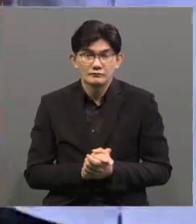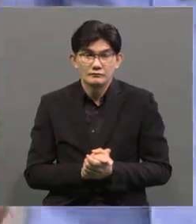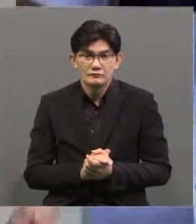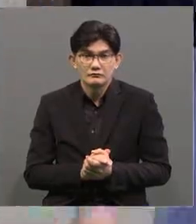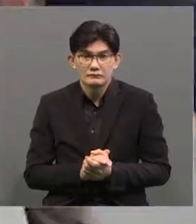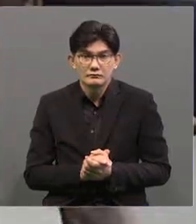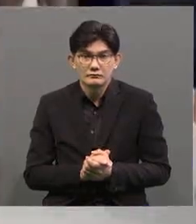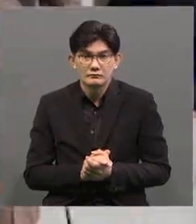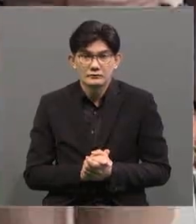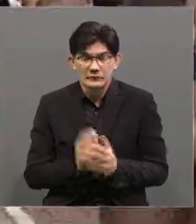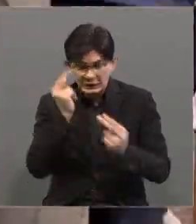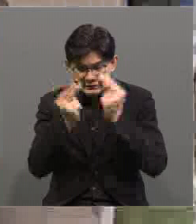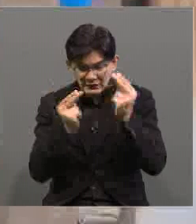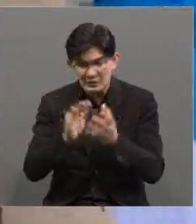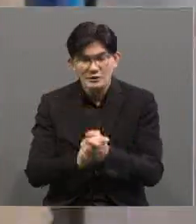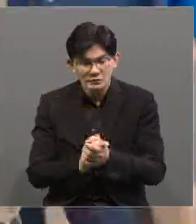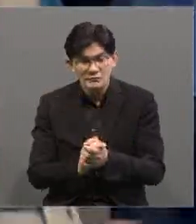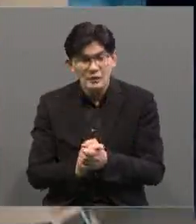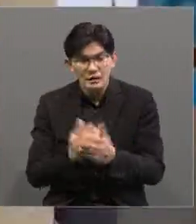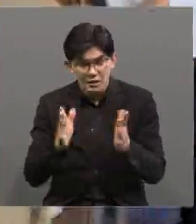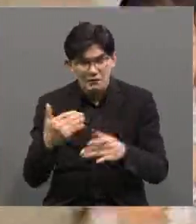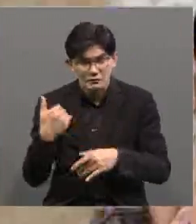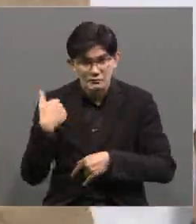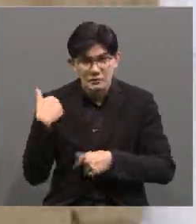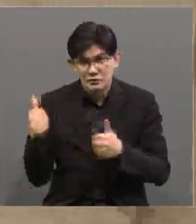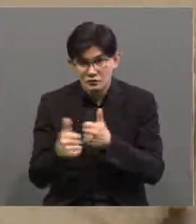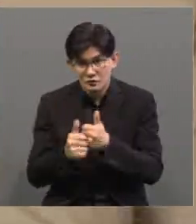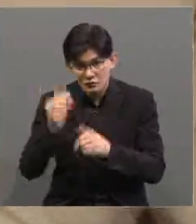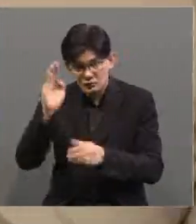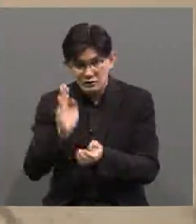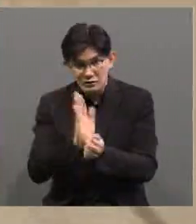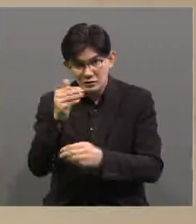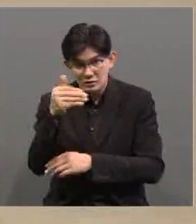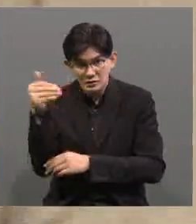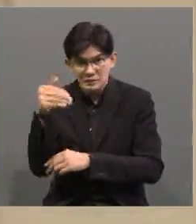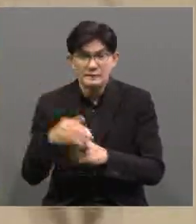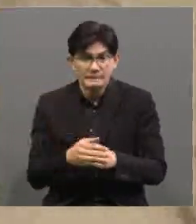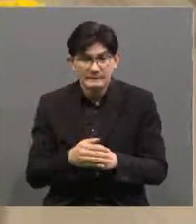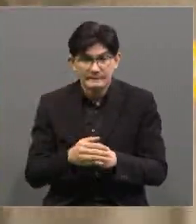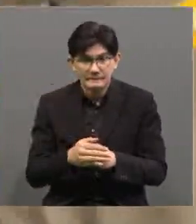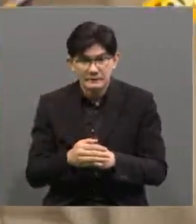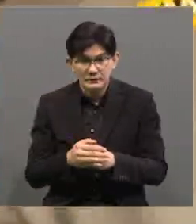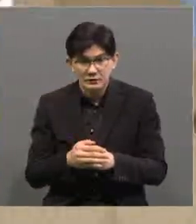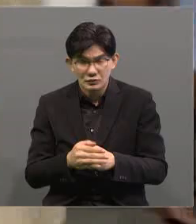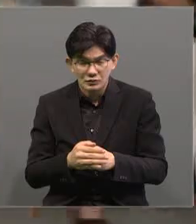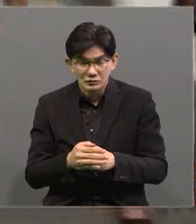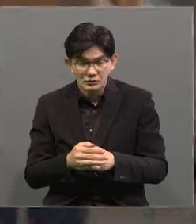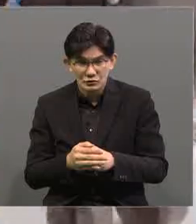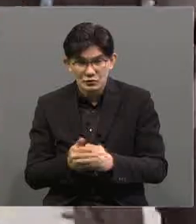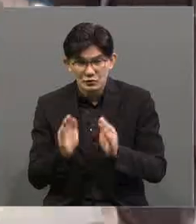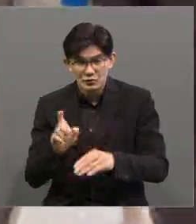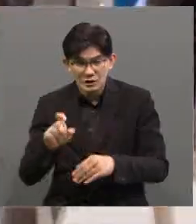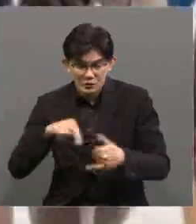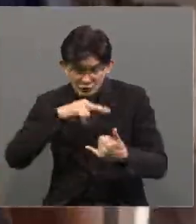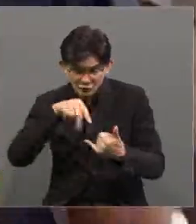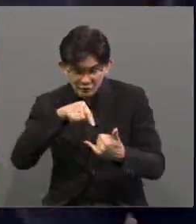หลังจากที่ไปเยี่ยมพันตำรวจโทวสินทร์แล้วเนี่ยนะครับรองผู้บัญชาการตำรวจแห่งชาติต่อศักดิ์ไปดูสภาพศพของพันตำรวจตรีศิว